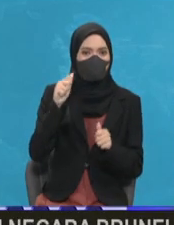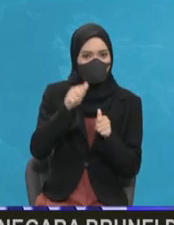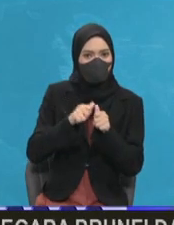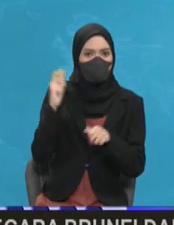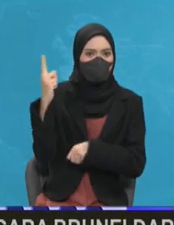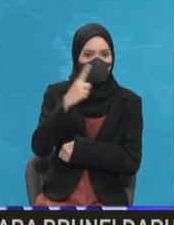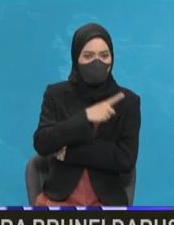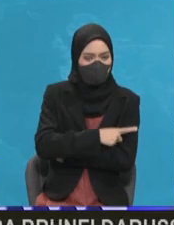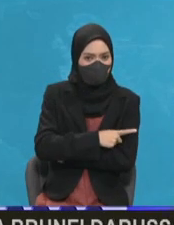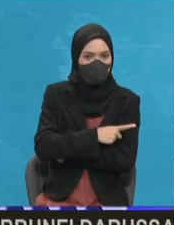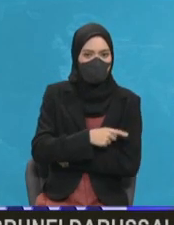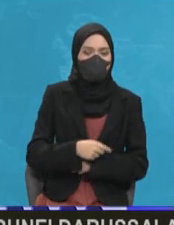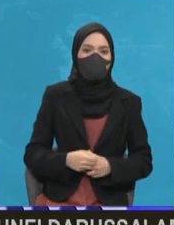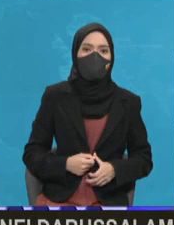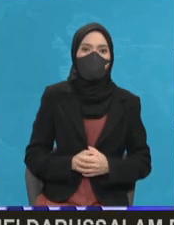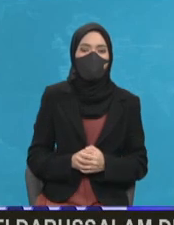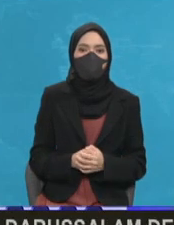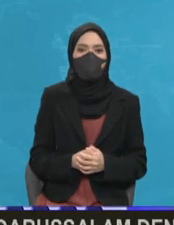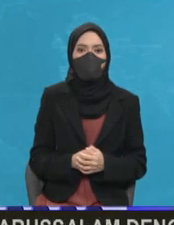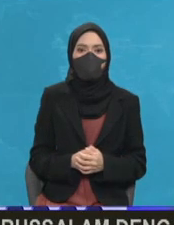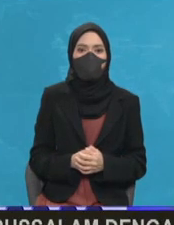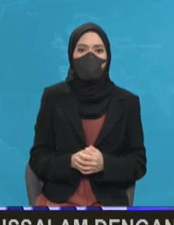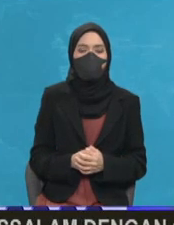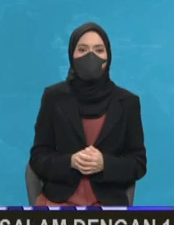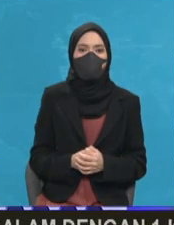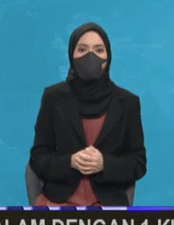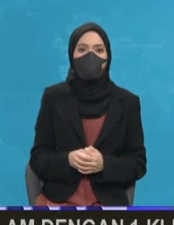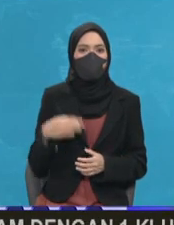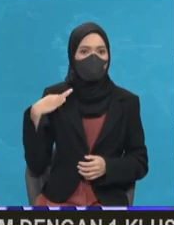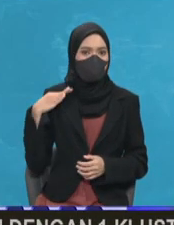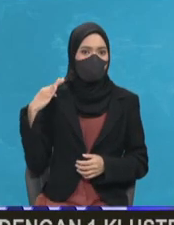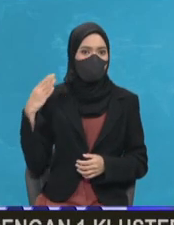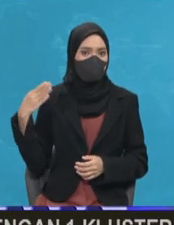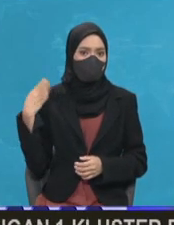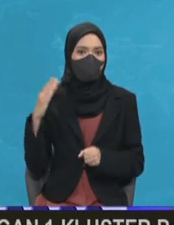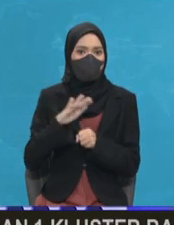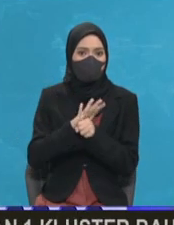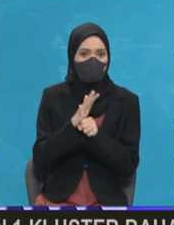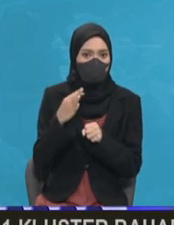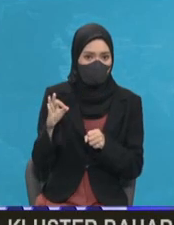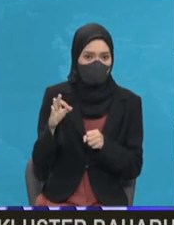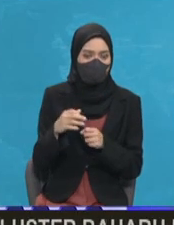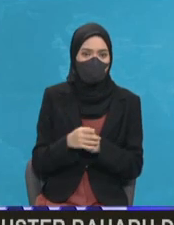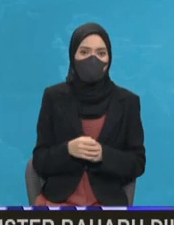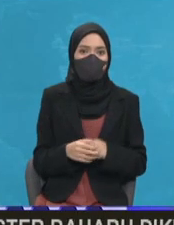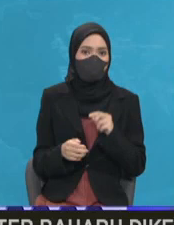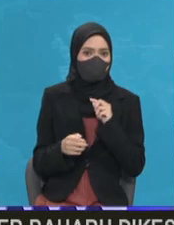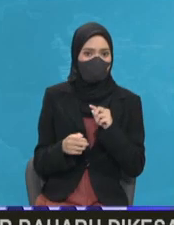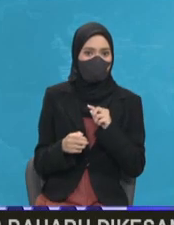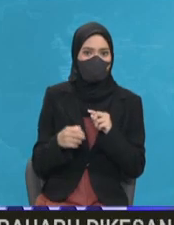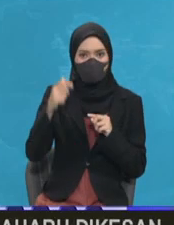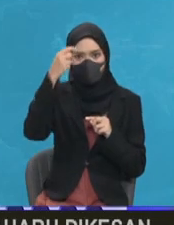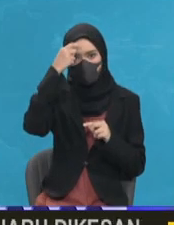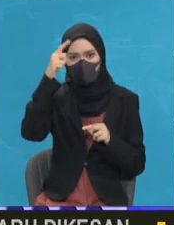mengikut keperluan dari semua sekes masa sekarang lawan beliau fitnah Entin berperanan memikul